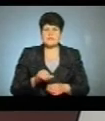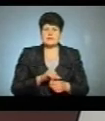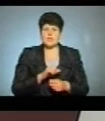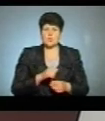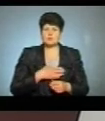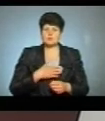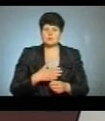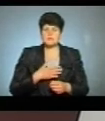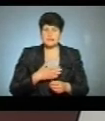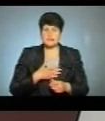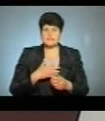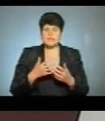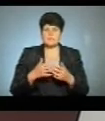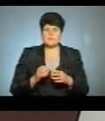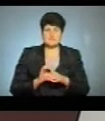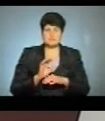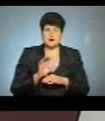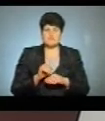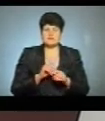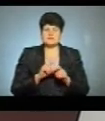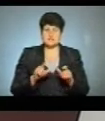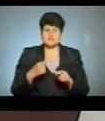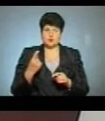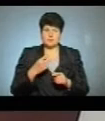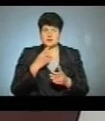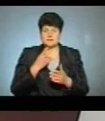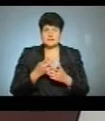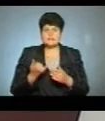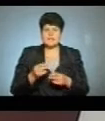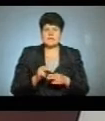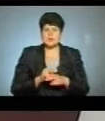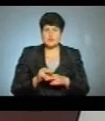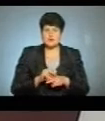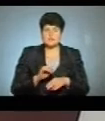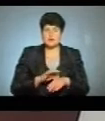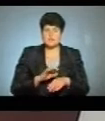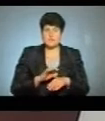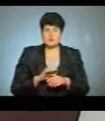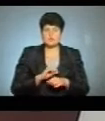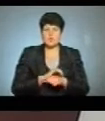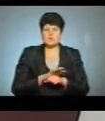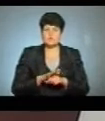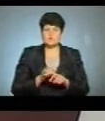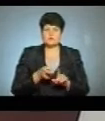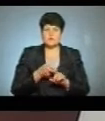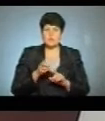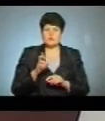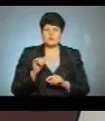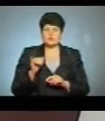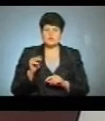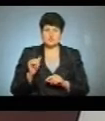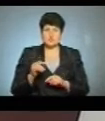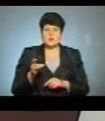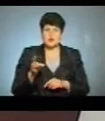Наркозно-дихальні апарати відправлять у медзаклади області, передбачені для лікування хворих на коронавірусну інфекцію, зокрема у Бучацьку районну